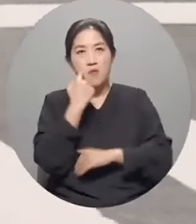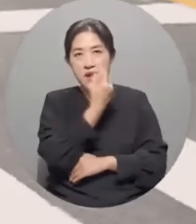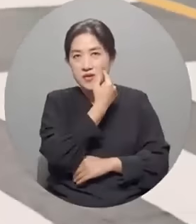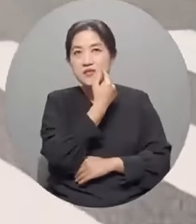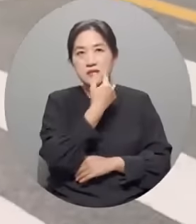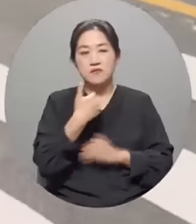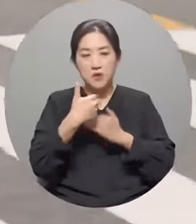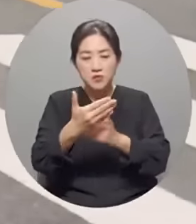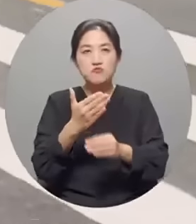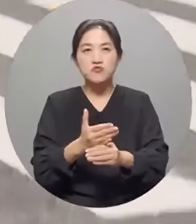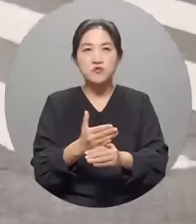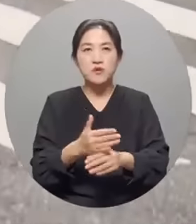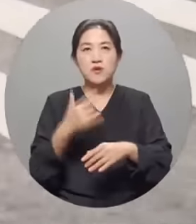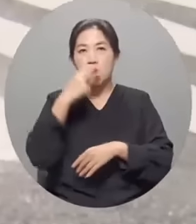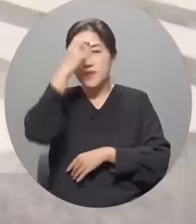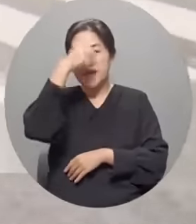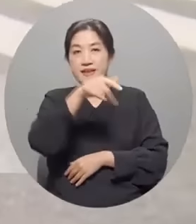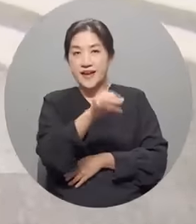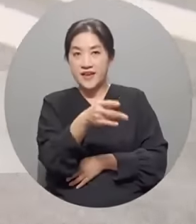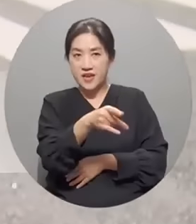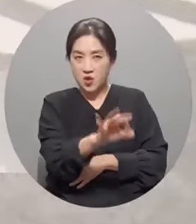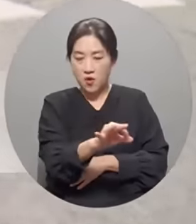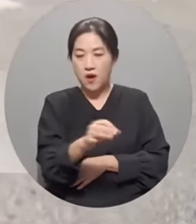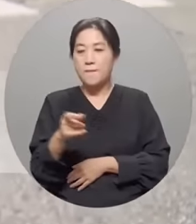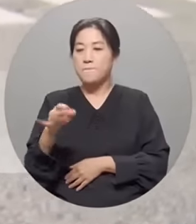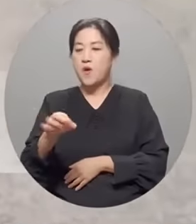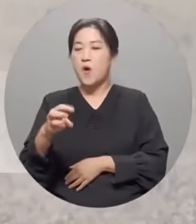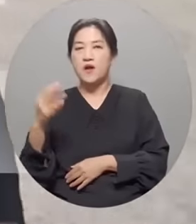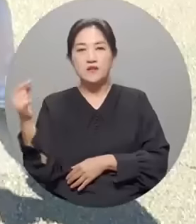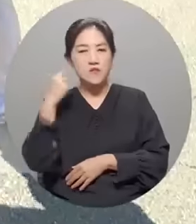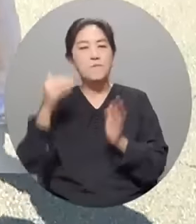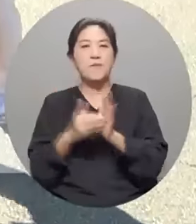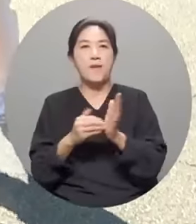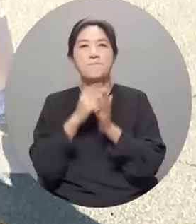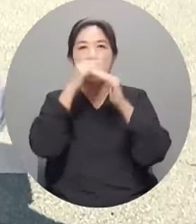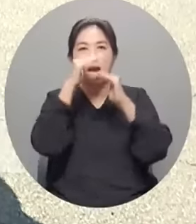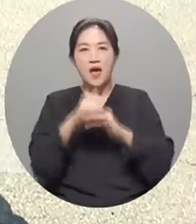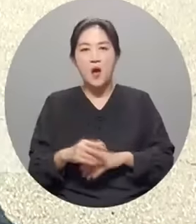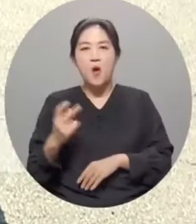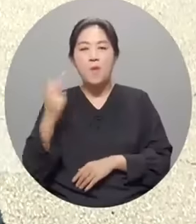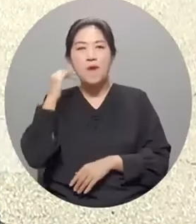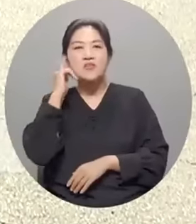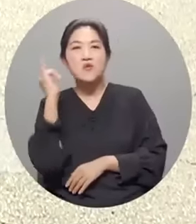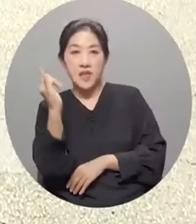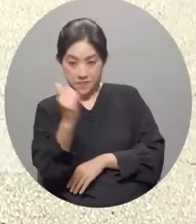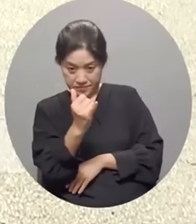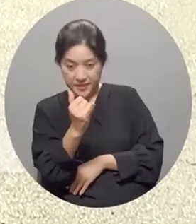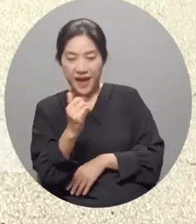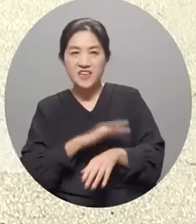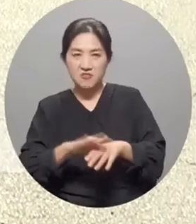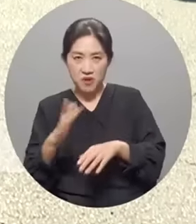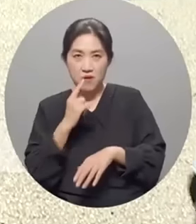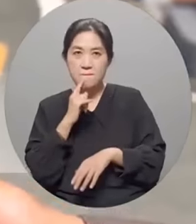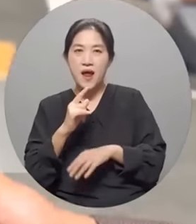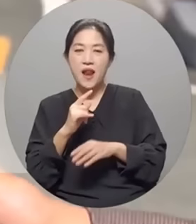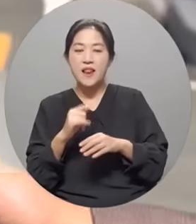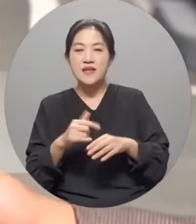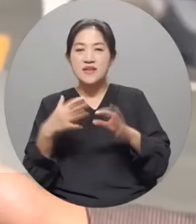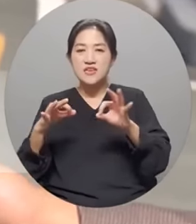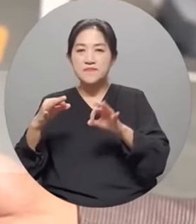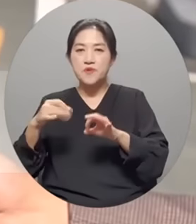과정에서였습니다. 검찰은 강 씨가 명태균 씨로부터 들었다고 주장하는 오빠 전화와 쪽 잘 될 거예요라는 김